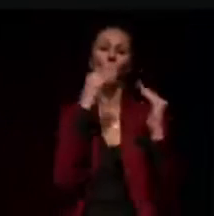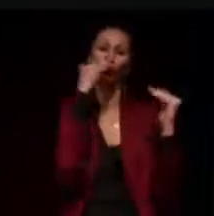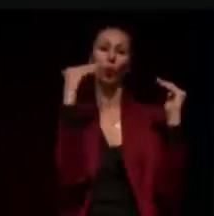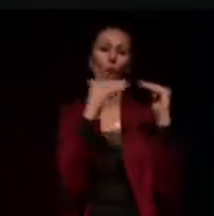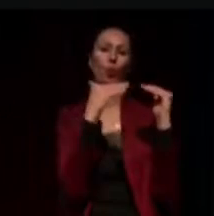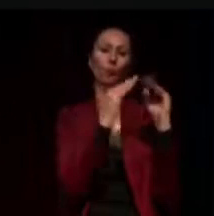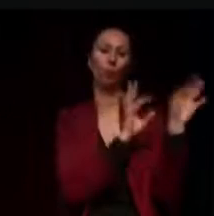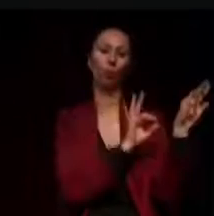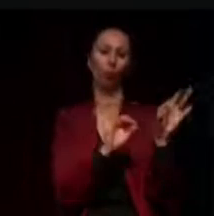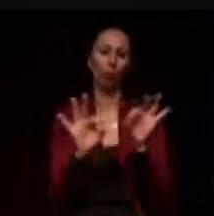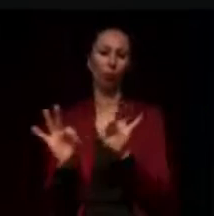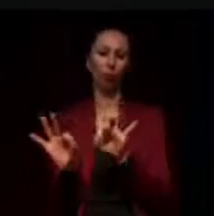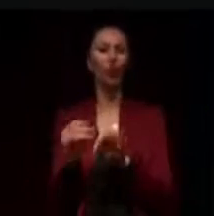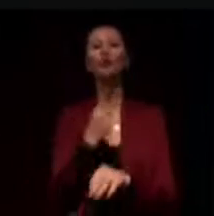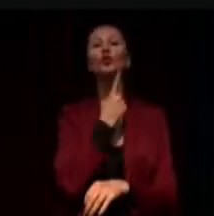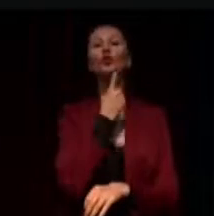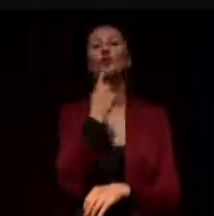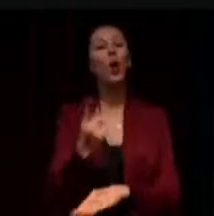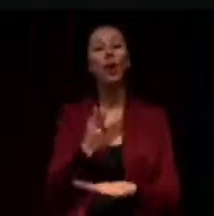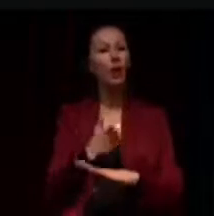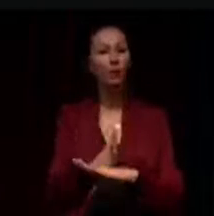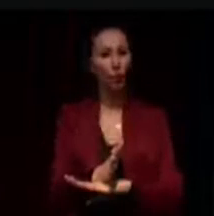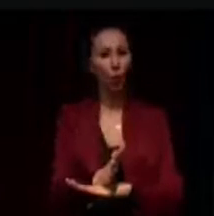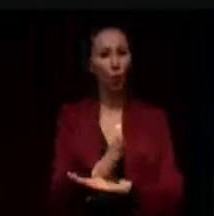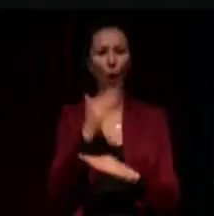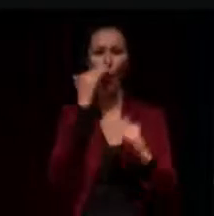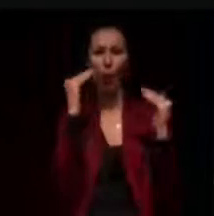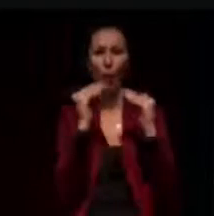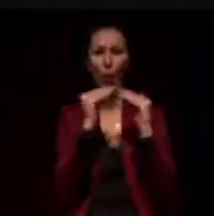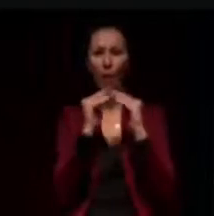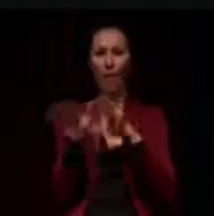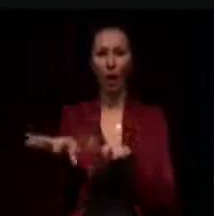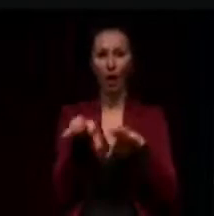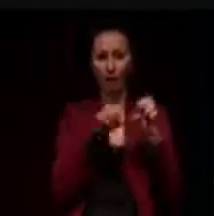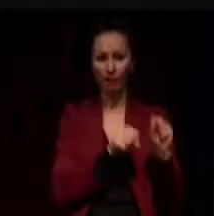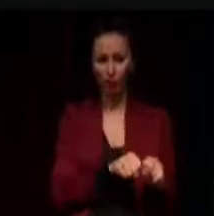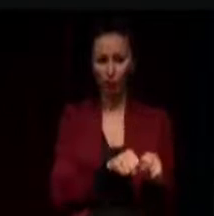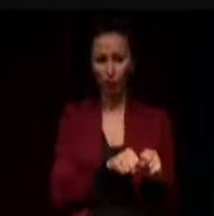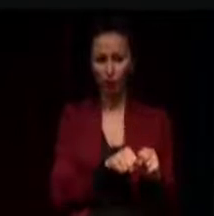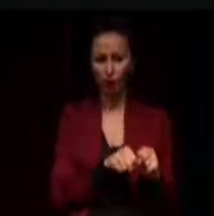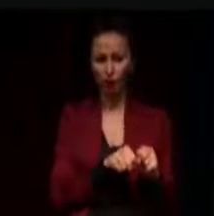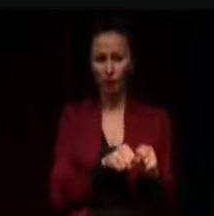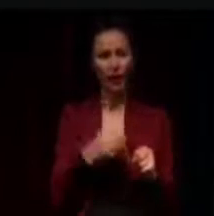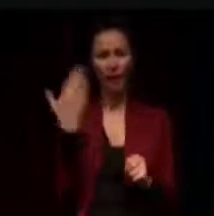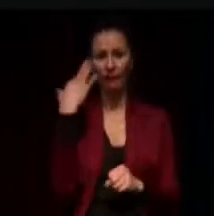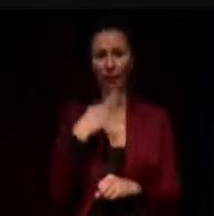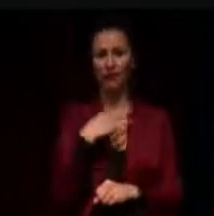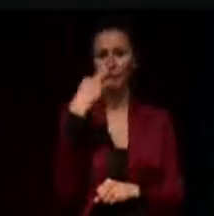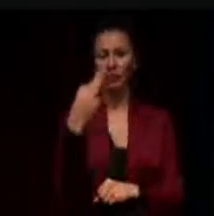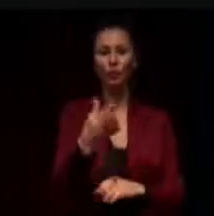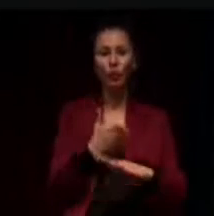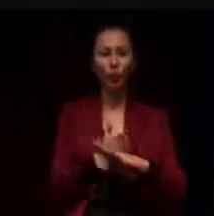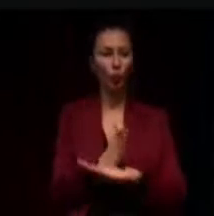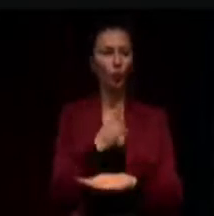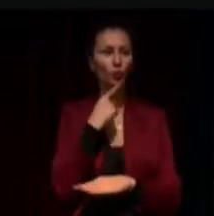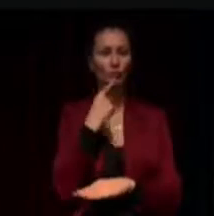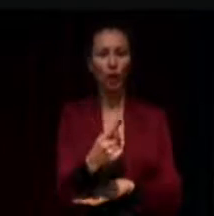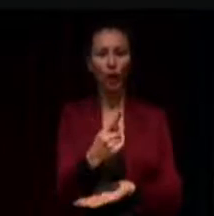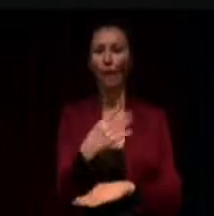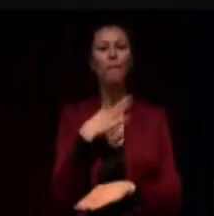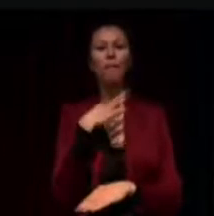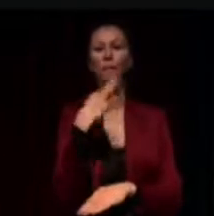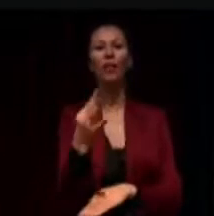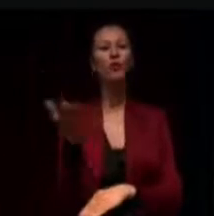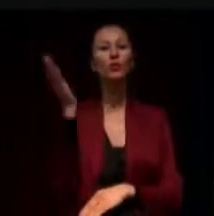uyumludur. Söylenen doğrular uygulamaya alınmış, seçilirken doğru söyler,